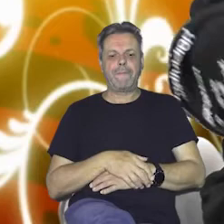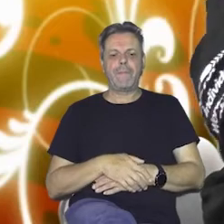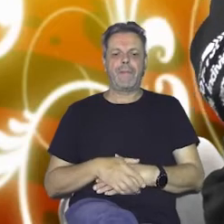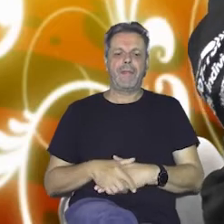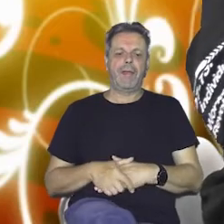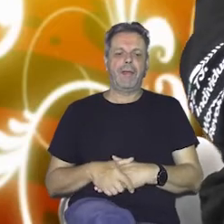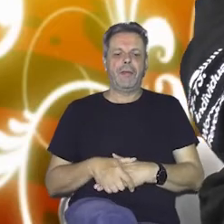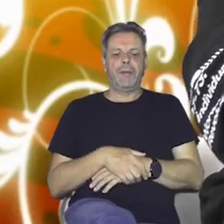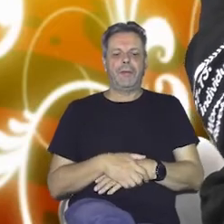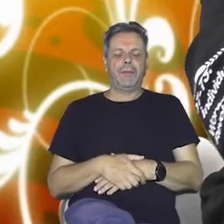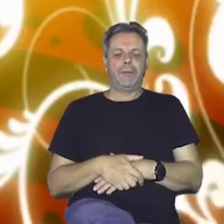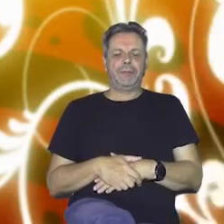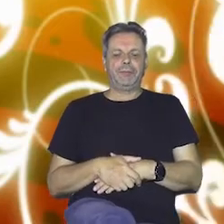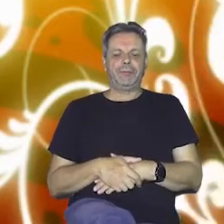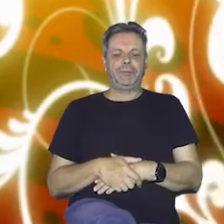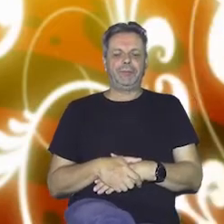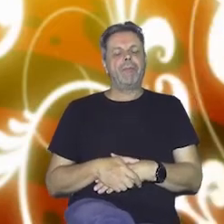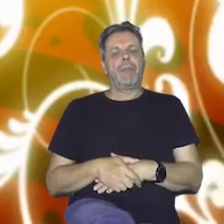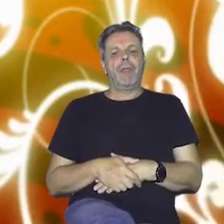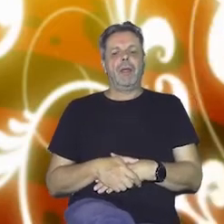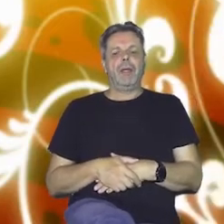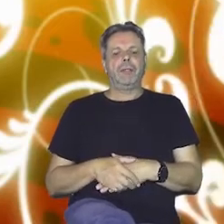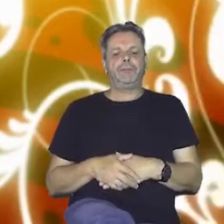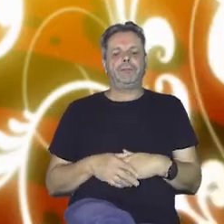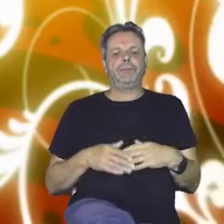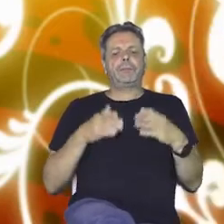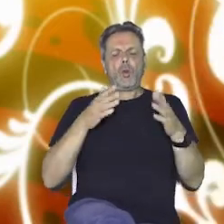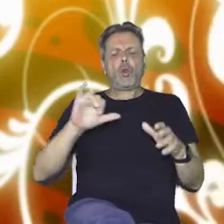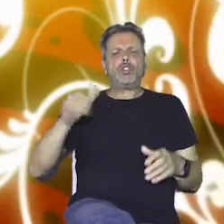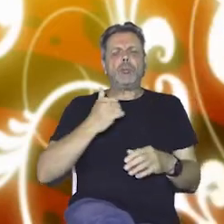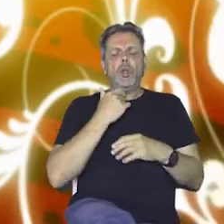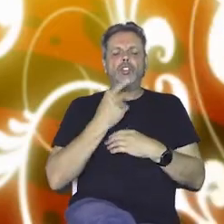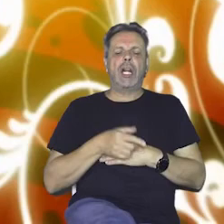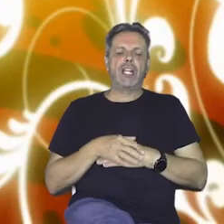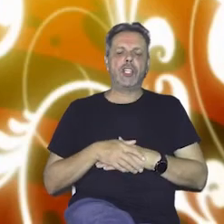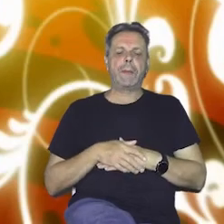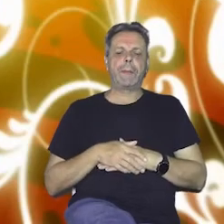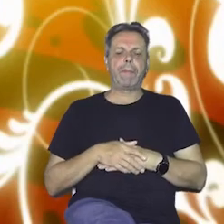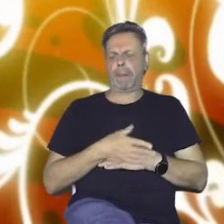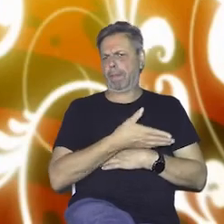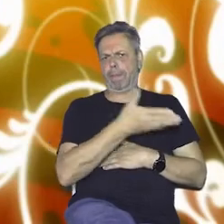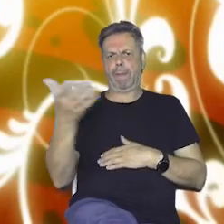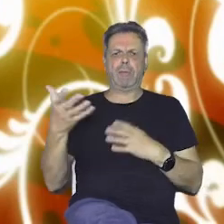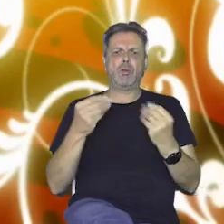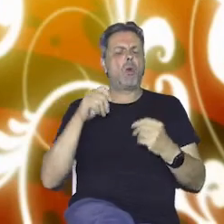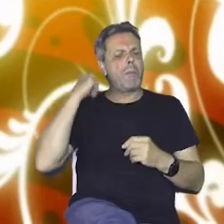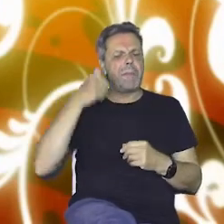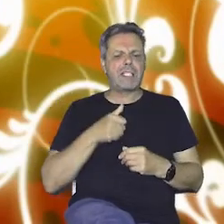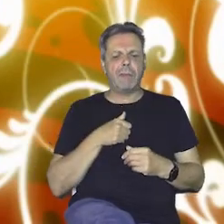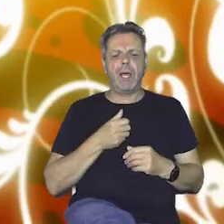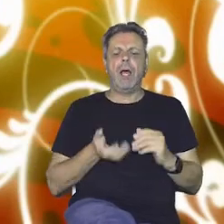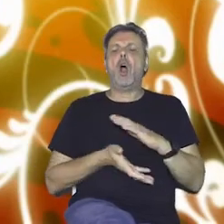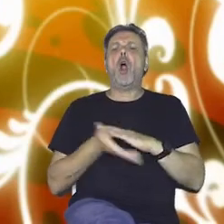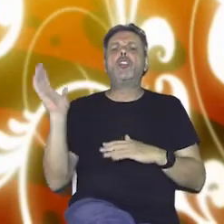Uzalud vam trud svirači. I ono što ćemo još spomenuti, međutim mnogobrojnim pjesmama je otišao